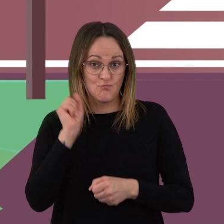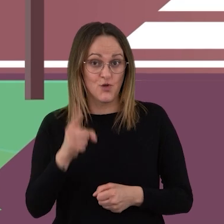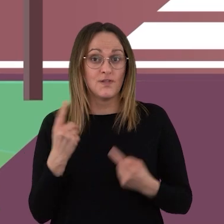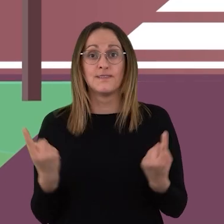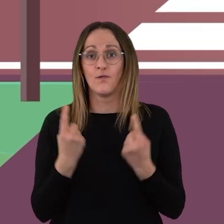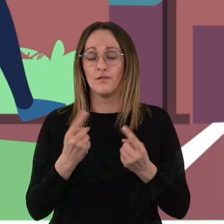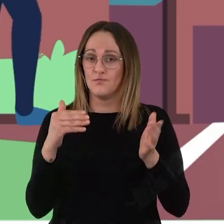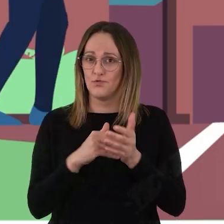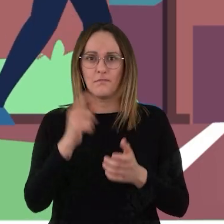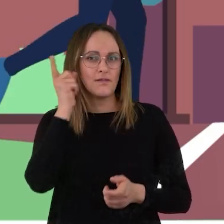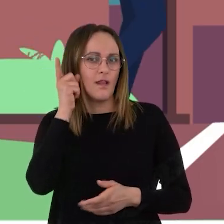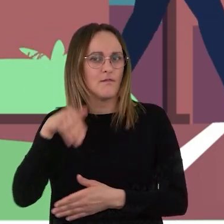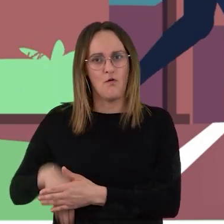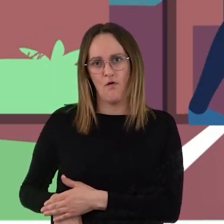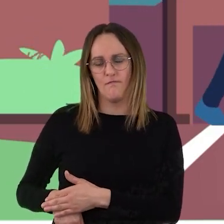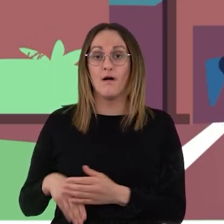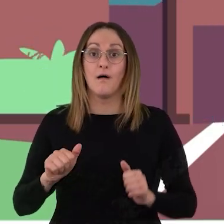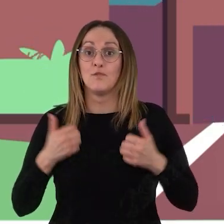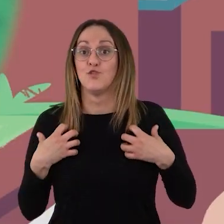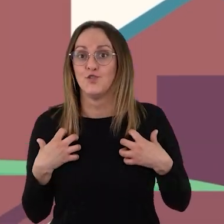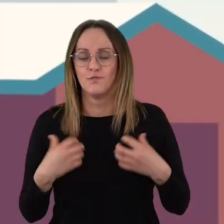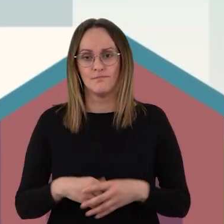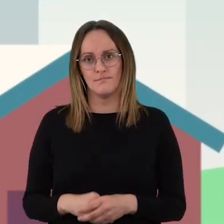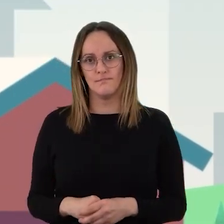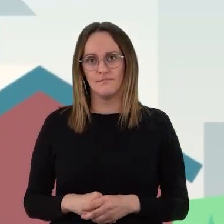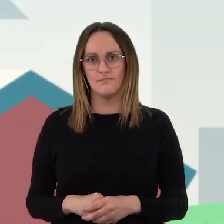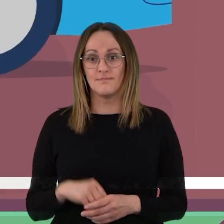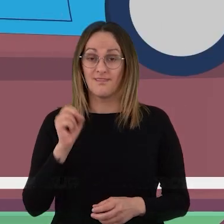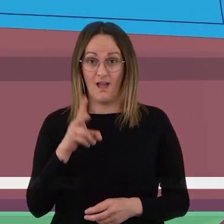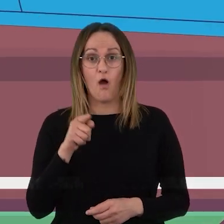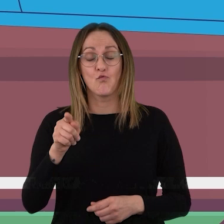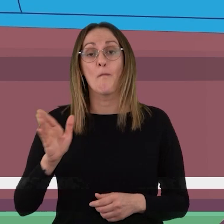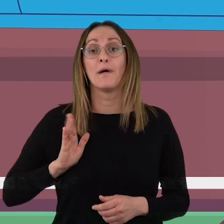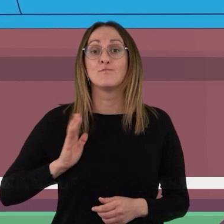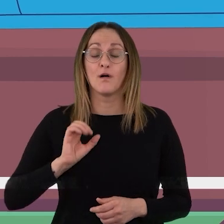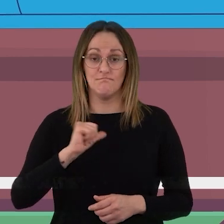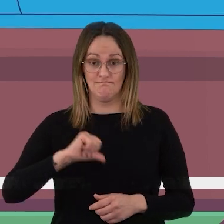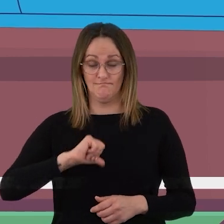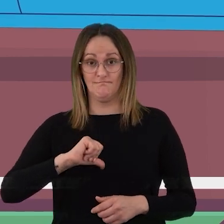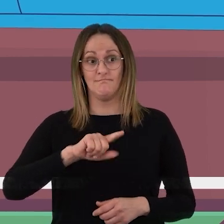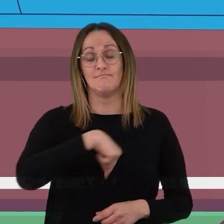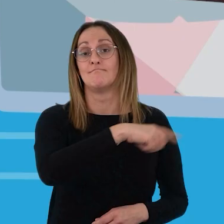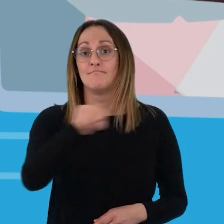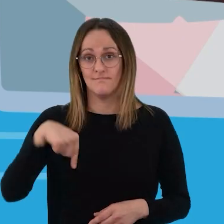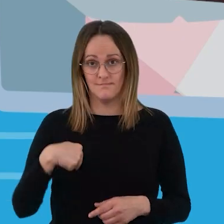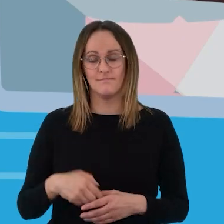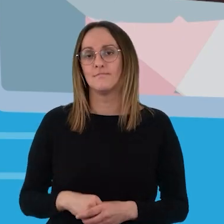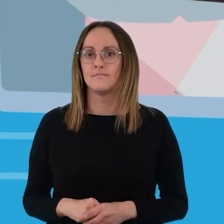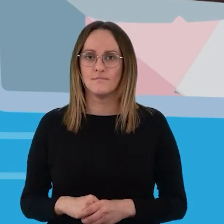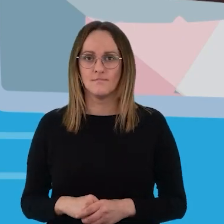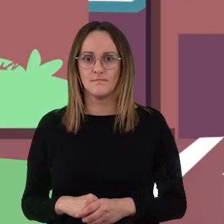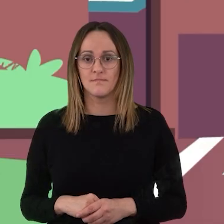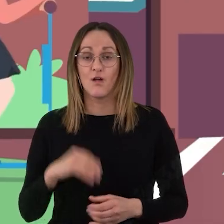istnieją sytuacje, w których musimy schować je do kieszeni, aby przeżyć. W końcu chodzi o bezpieczeństwo zarówno twoje, jak i